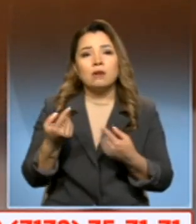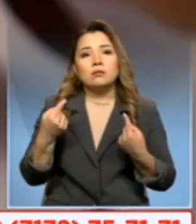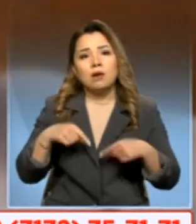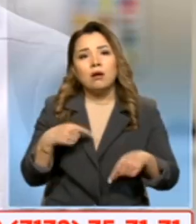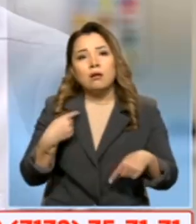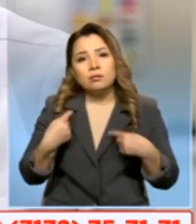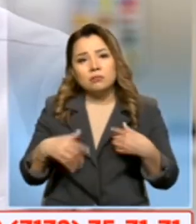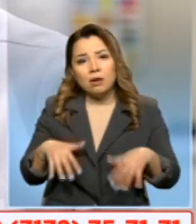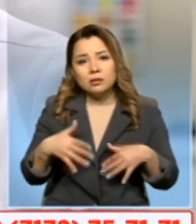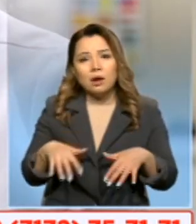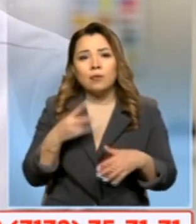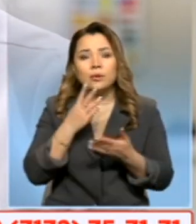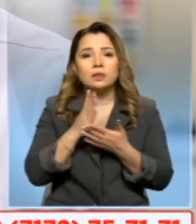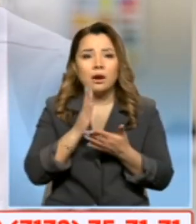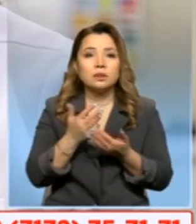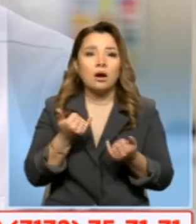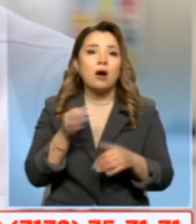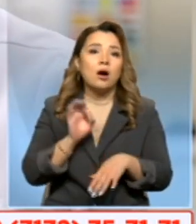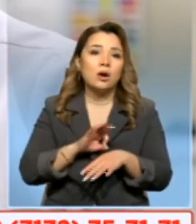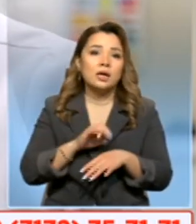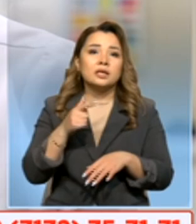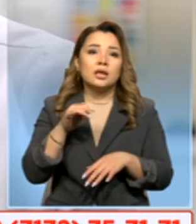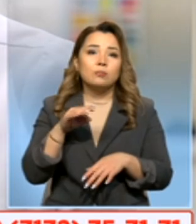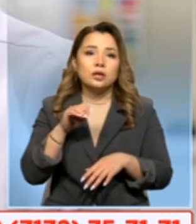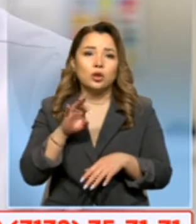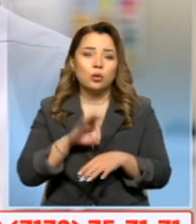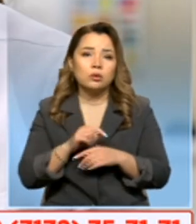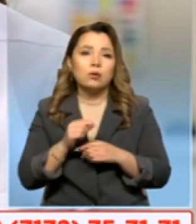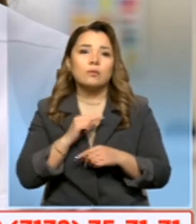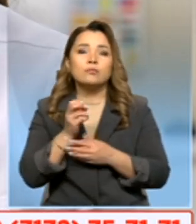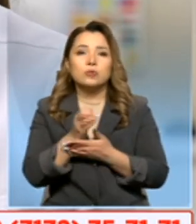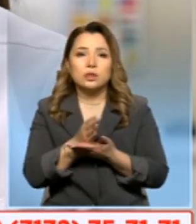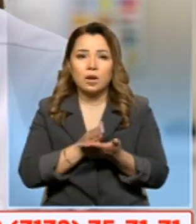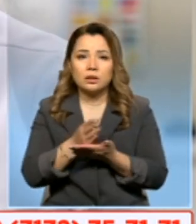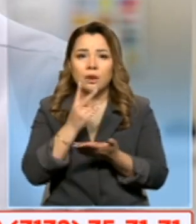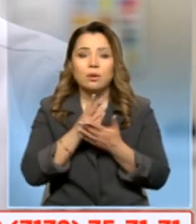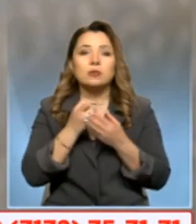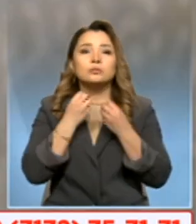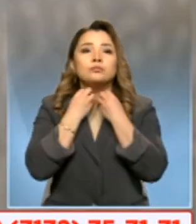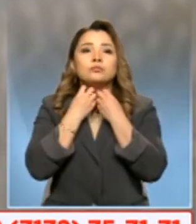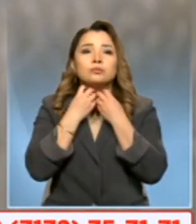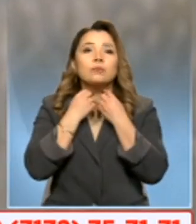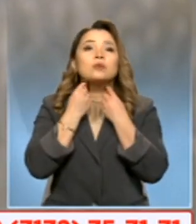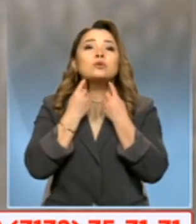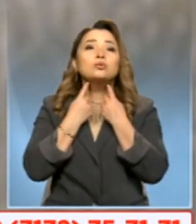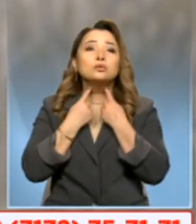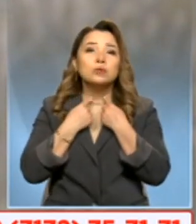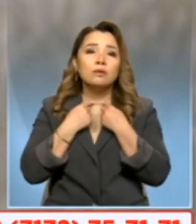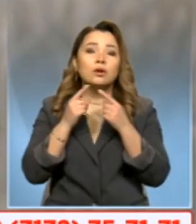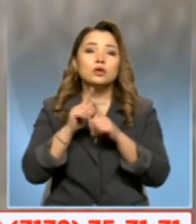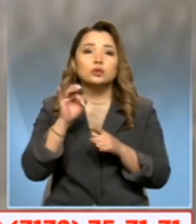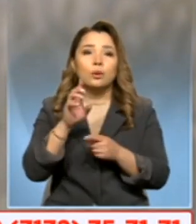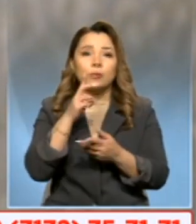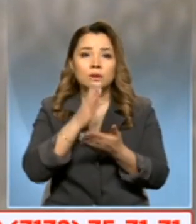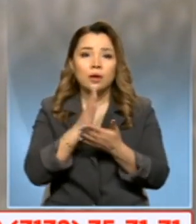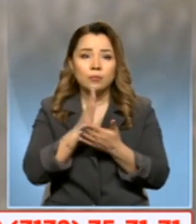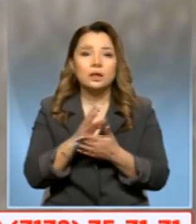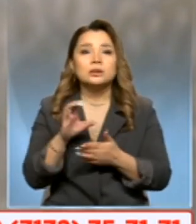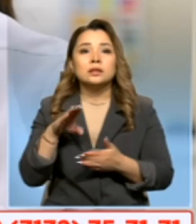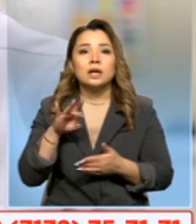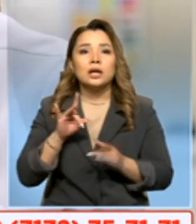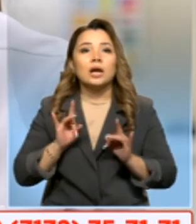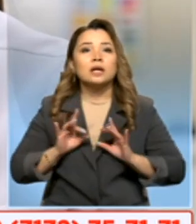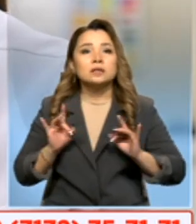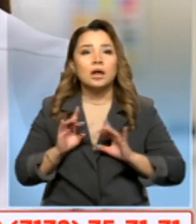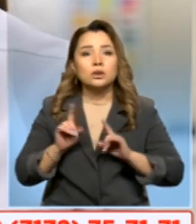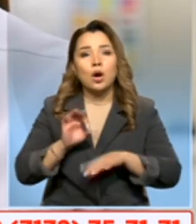Егер жетіспесе, түрлі ауруларға ол гипотиреоз болуы мүмкін, түйінді узловой зоб болуы мүмкін, тіпті стресстік